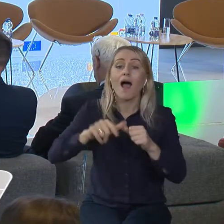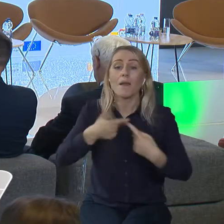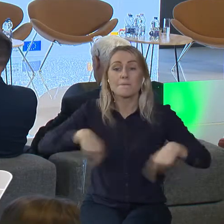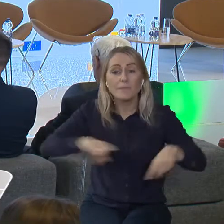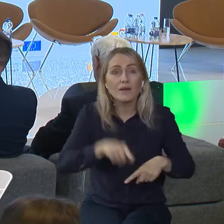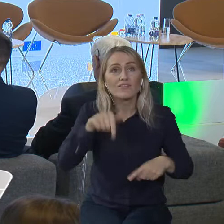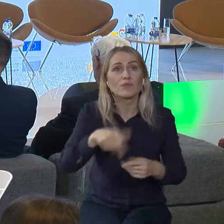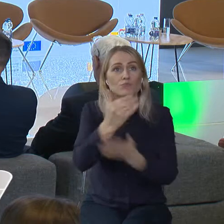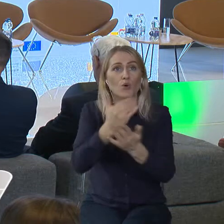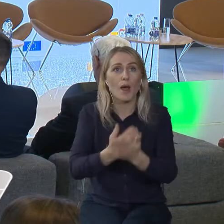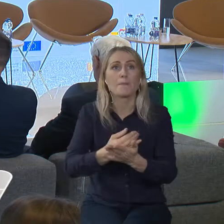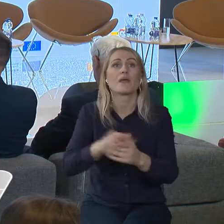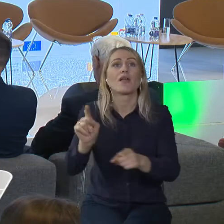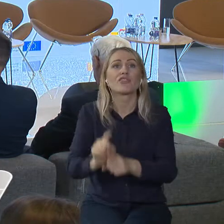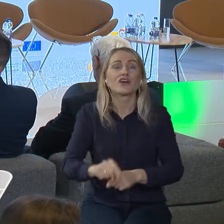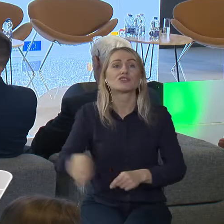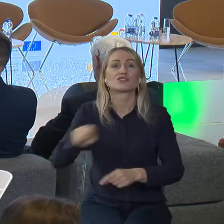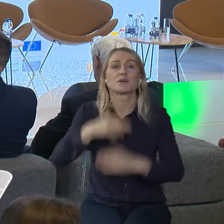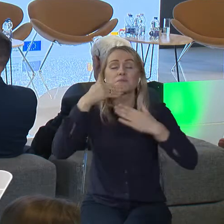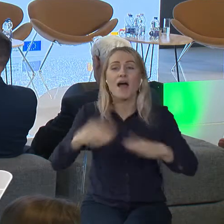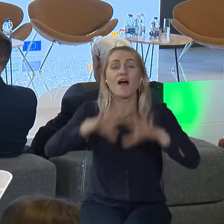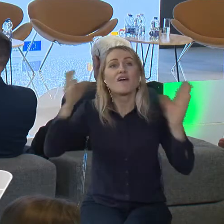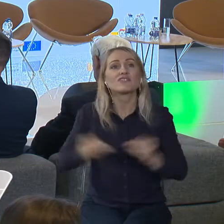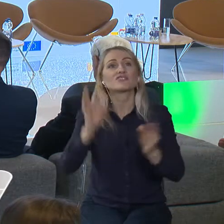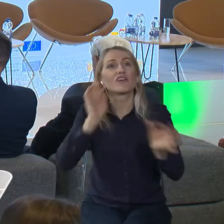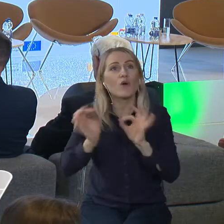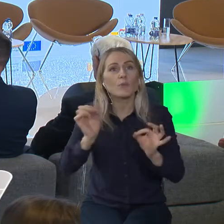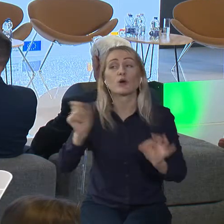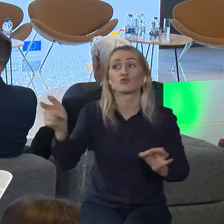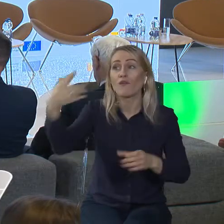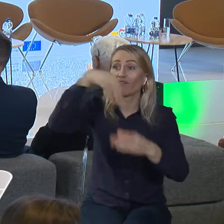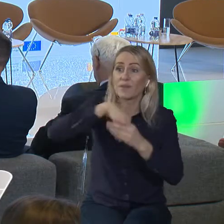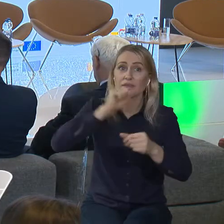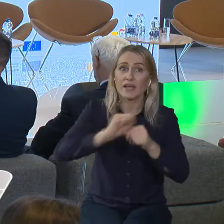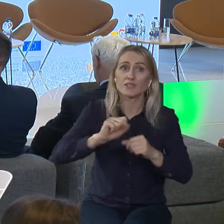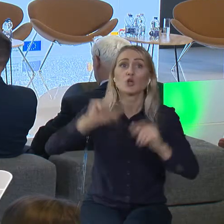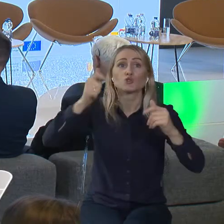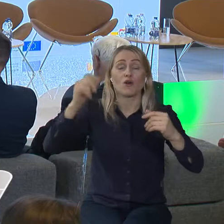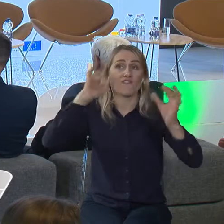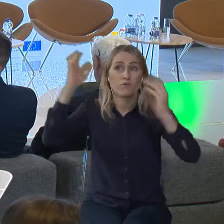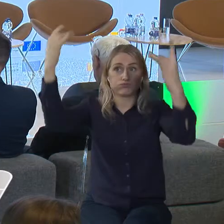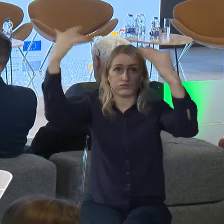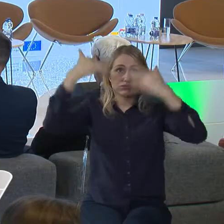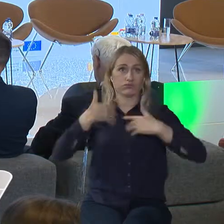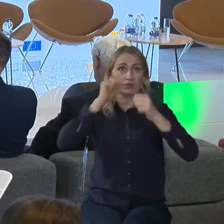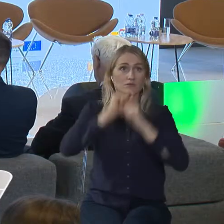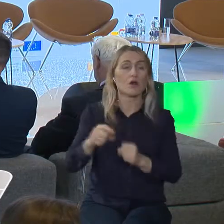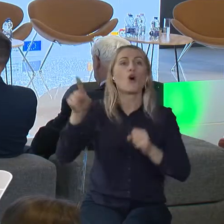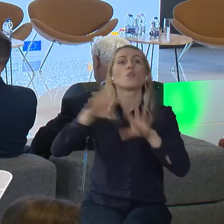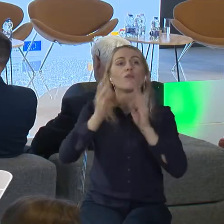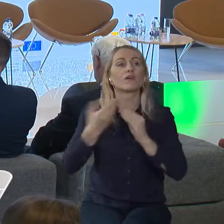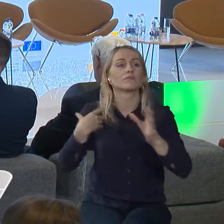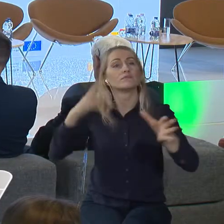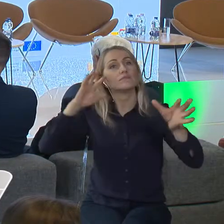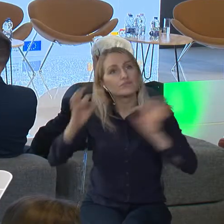program, dzięki temu właśnie zasobowi tych wszystkich ćwiczeń, które są w nim umieszczone i spływających do nas danych, tak naprawdę o tym wszystkim